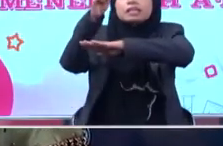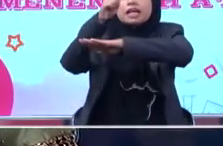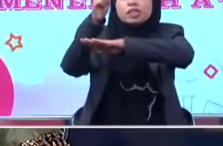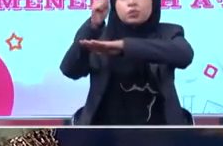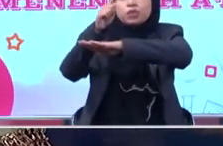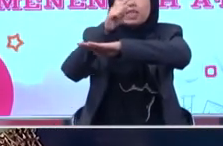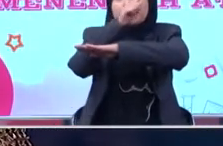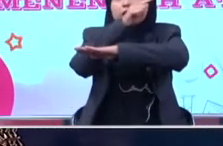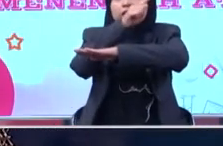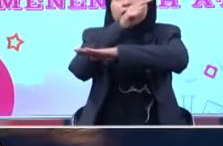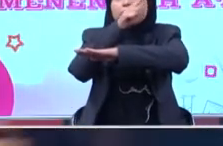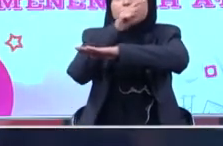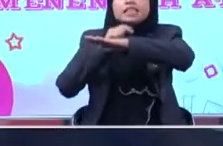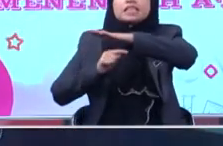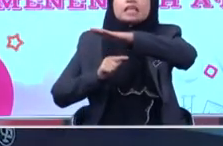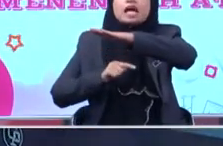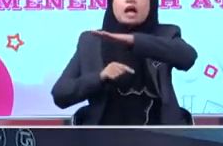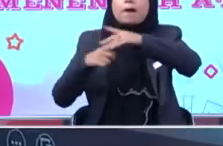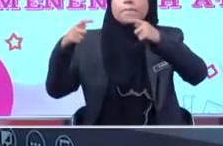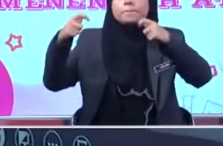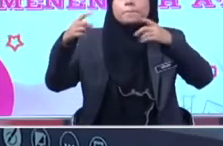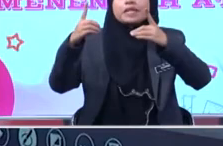tanwin bertemu dengan cover